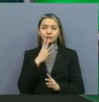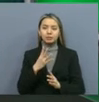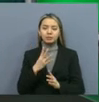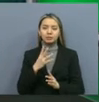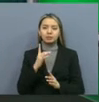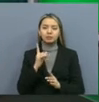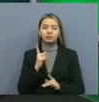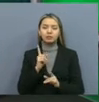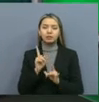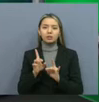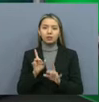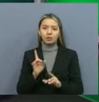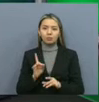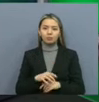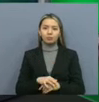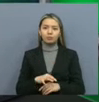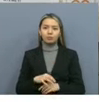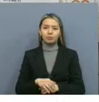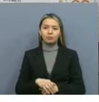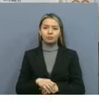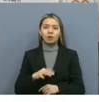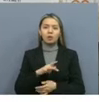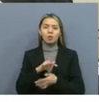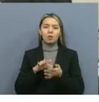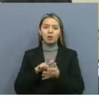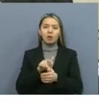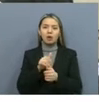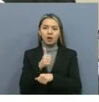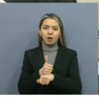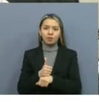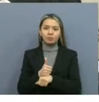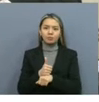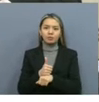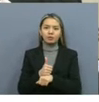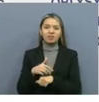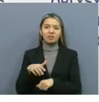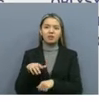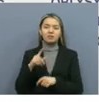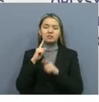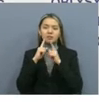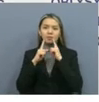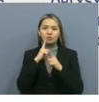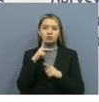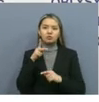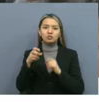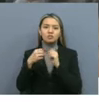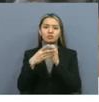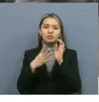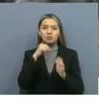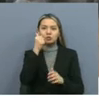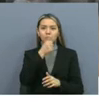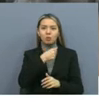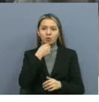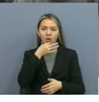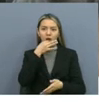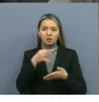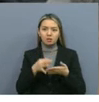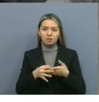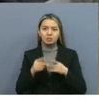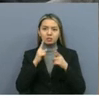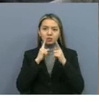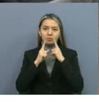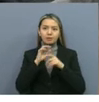көретіндеріңіз. Қала әкімі Амангелді Смайлов өңірлік коммуникациялық қызмет алаңында өткен 2019 жылғы қорытынды жасап, брифинг